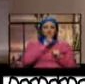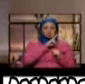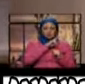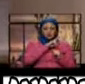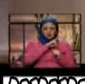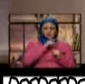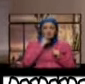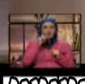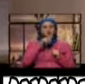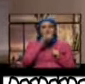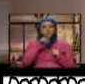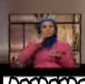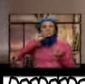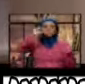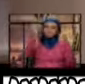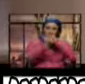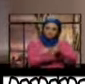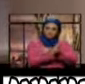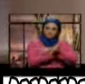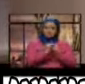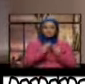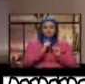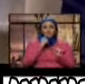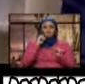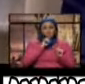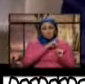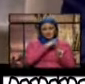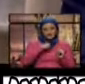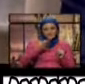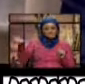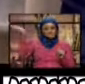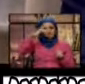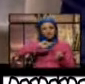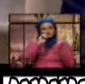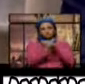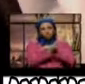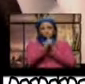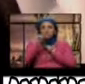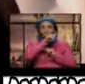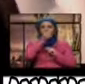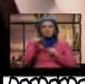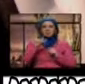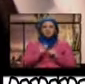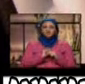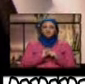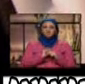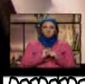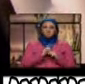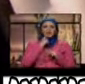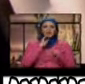ولو بجداره، ان كنت يا هذا لبيبا فافهمي. الانسان يعني من الواجب